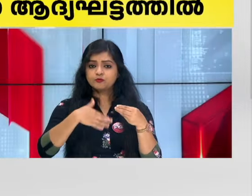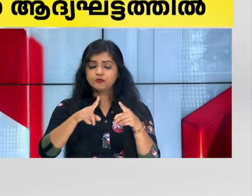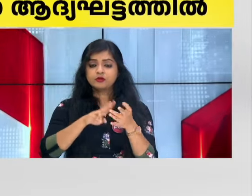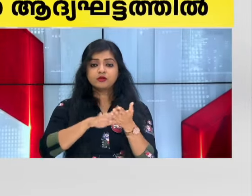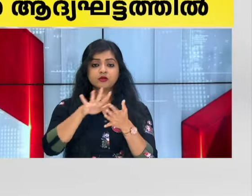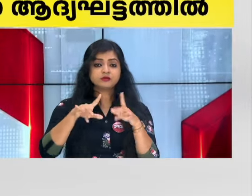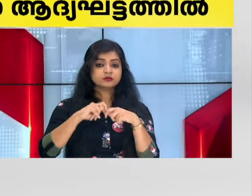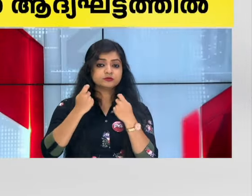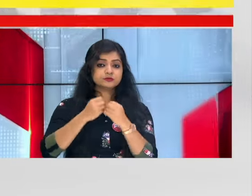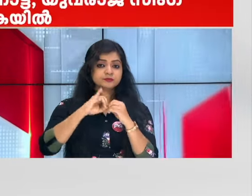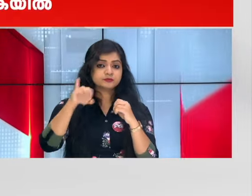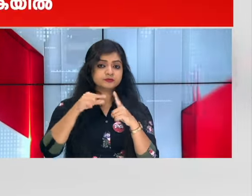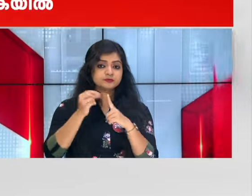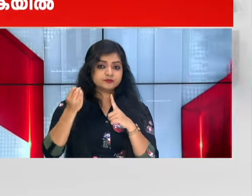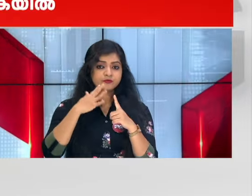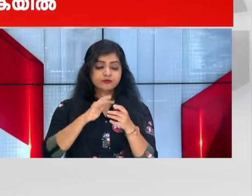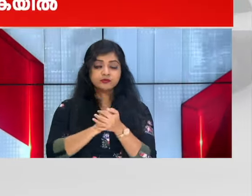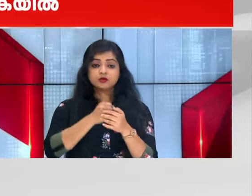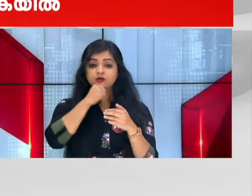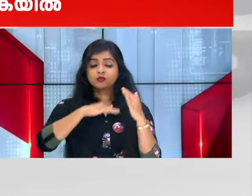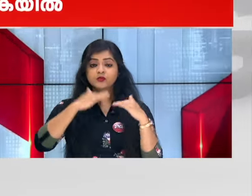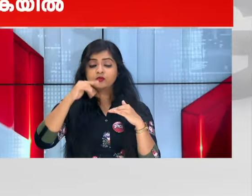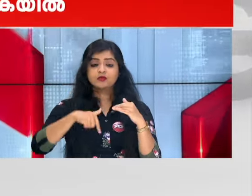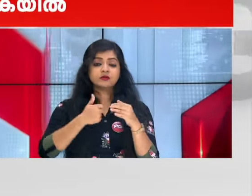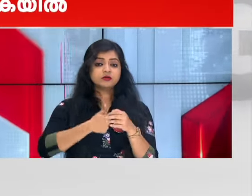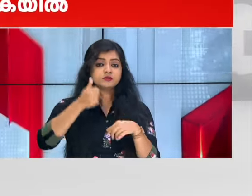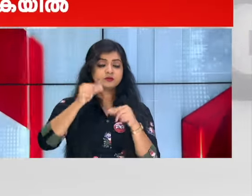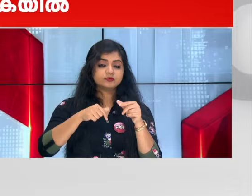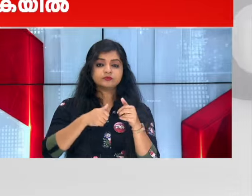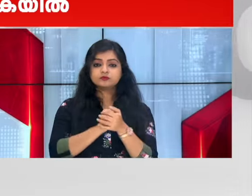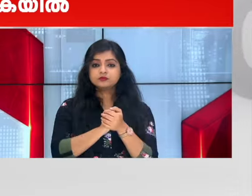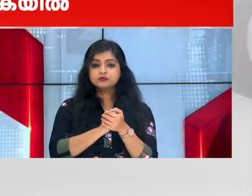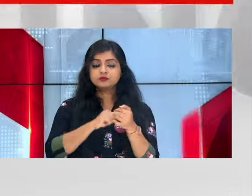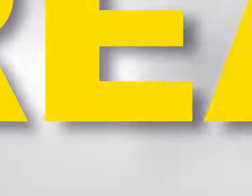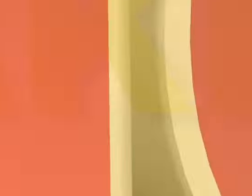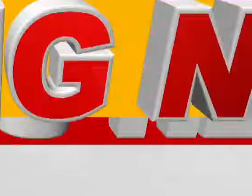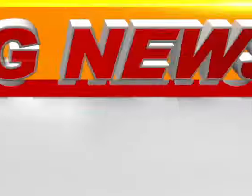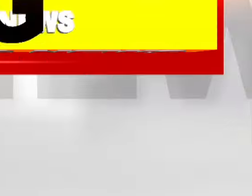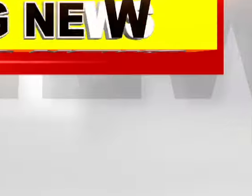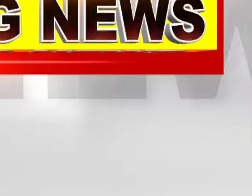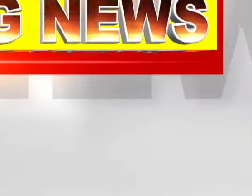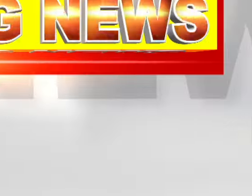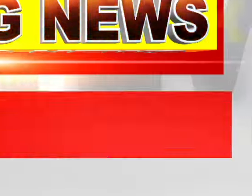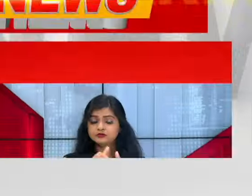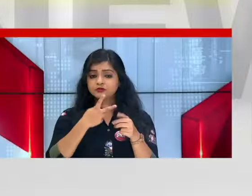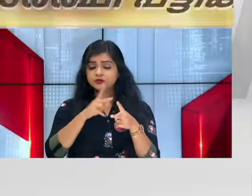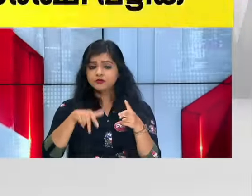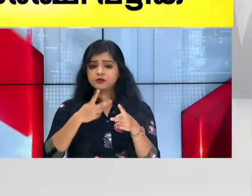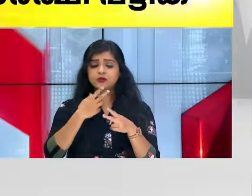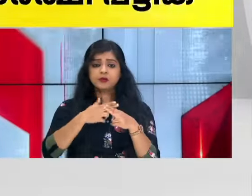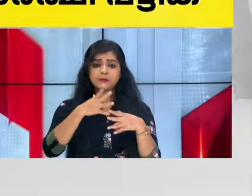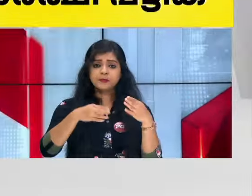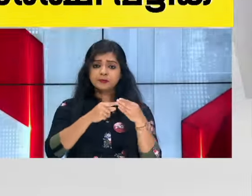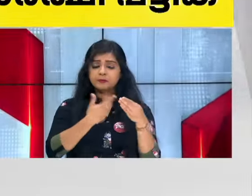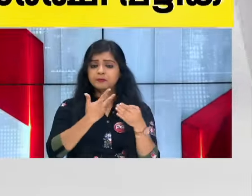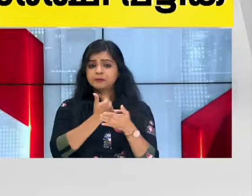സൂചന. അതേസമയം മുതിർന്ന നേതാക്കളായ ഡോക്ടർ ഹർഷവർദ്ധൻ, മീനാക്ഷി ലേഖി അടക്കമുള്ളവർ തഴയപ്പെട്ടേക്കും ഇത്തവണ തെരഞ്ഞെടുപ്പിൽ നിന്നും